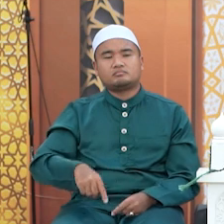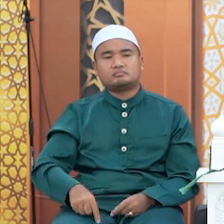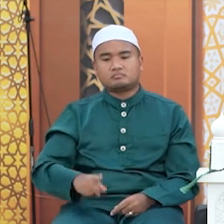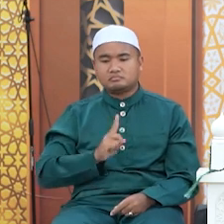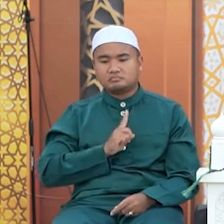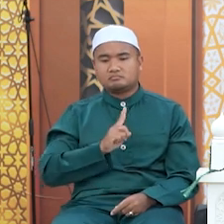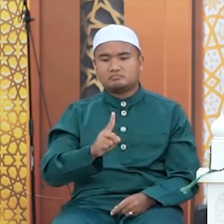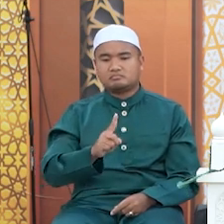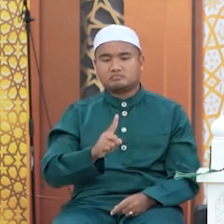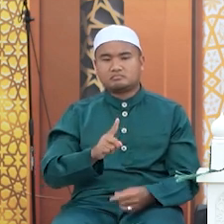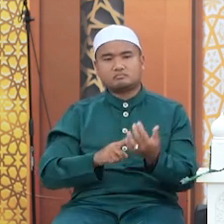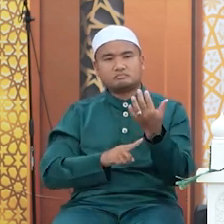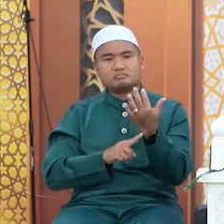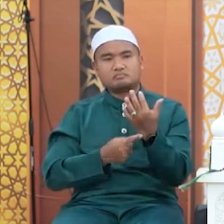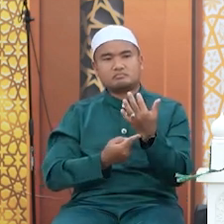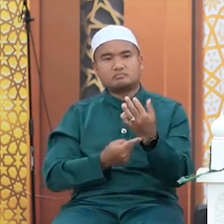Islam mula